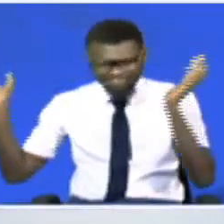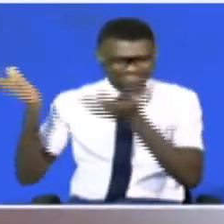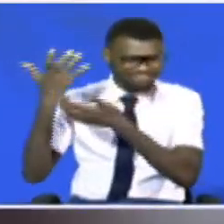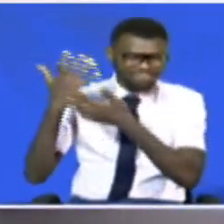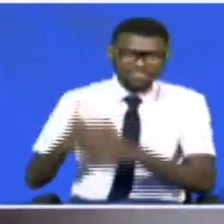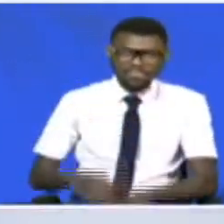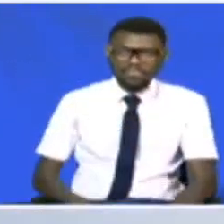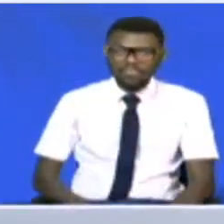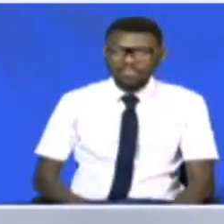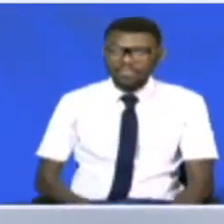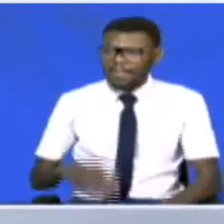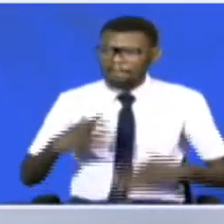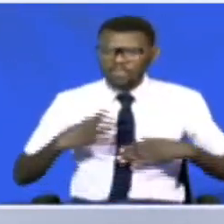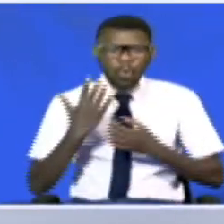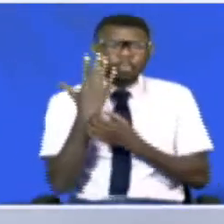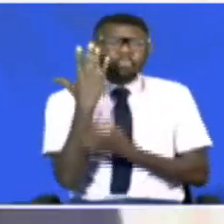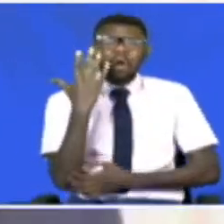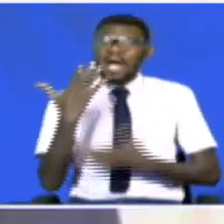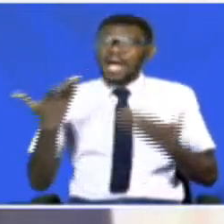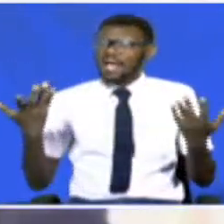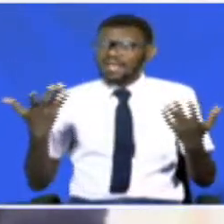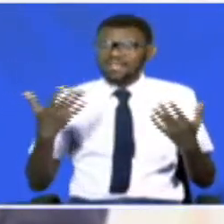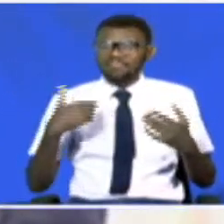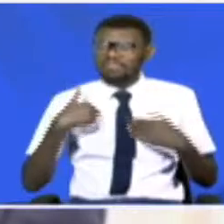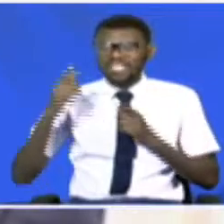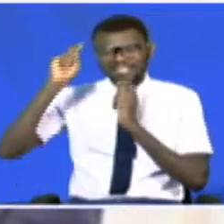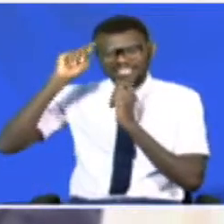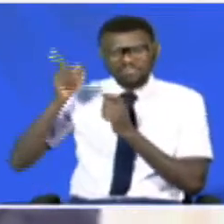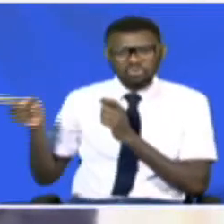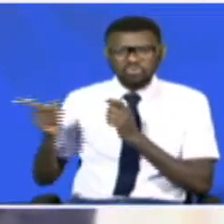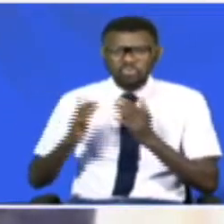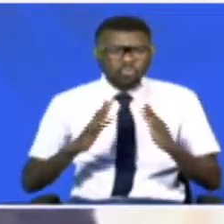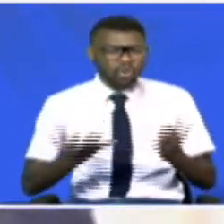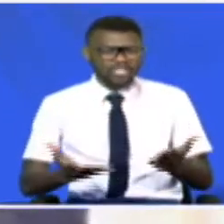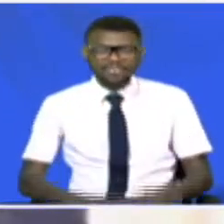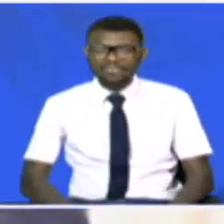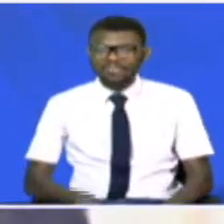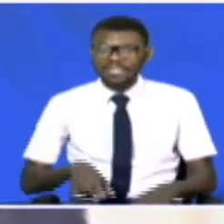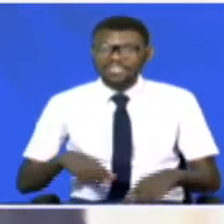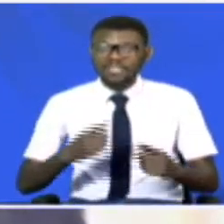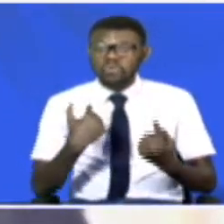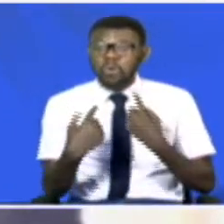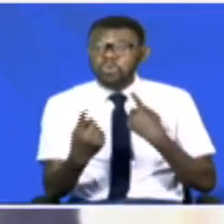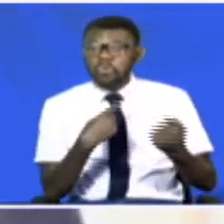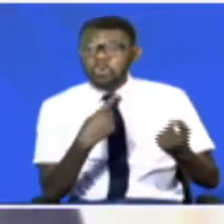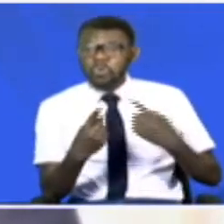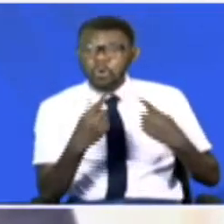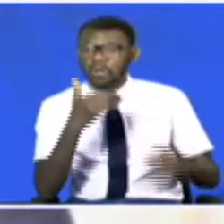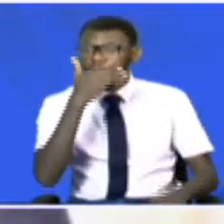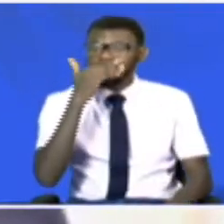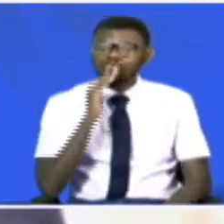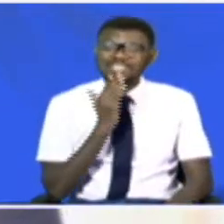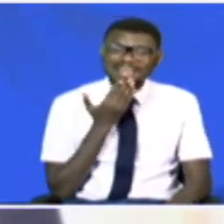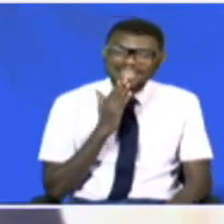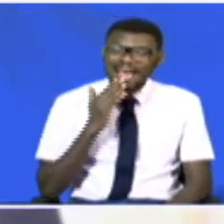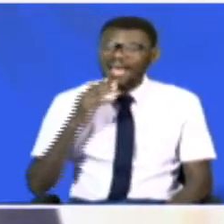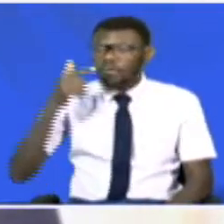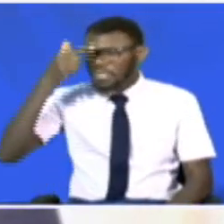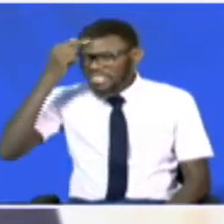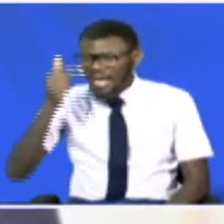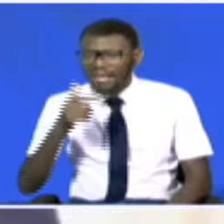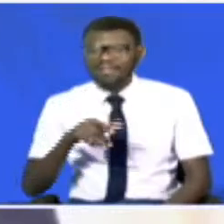Hakuna heshima kwa umaskini. Lakini hata ukizungumza juu ya Musalia kila siku na juu ya